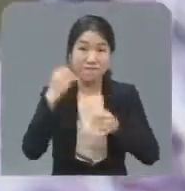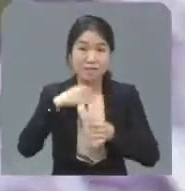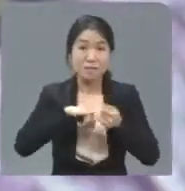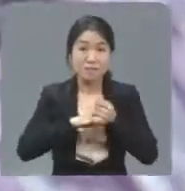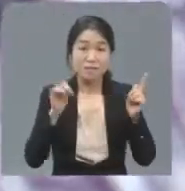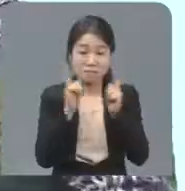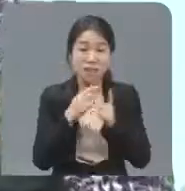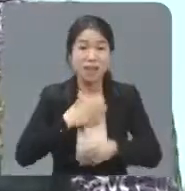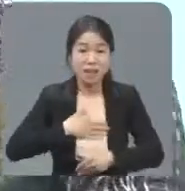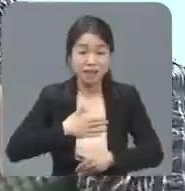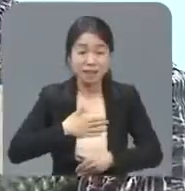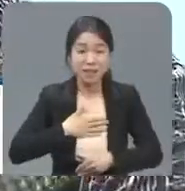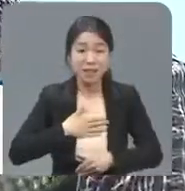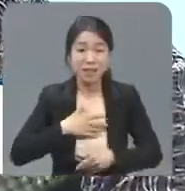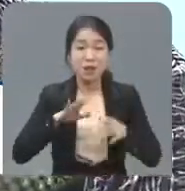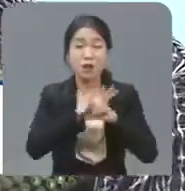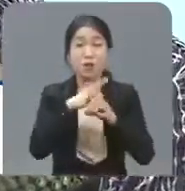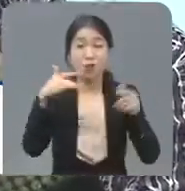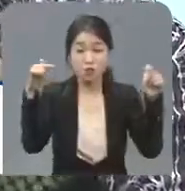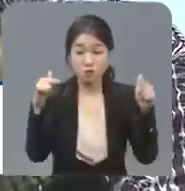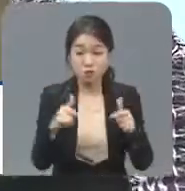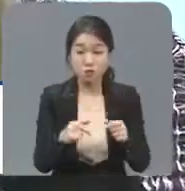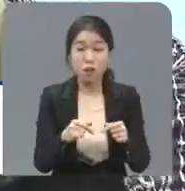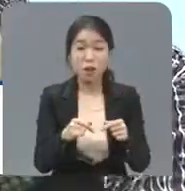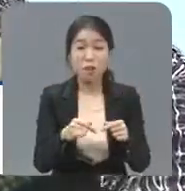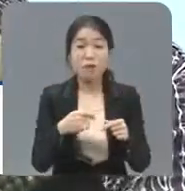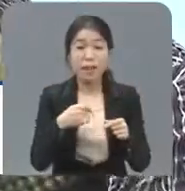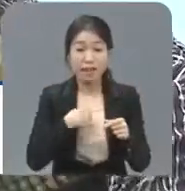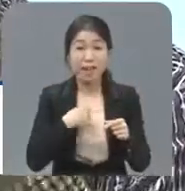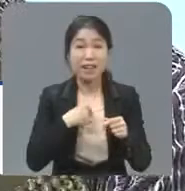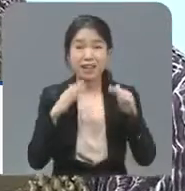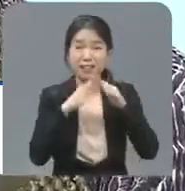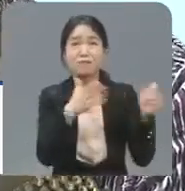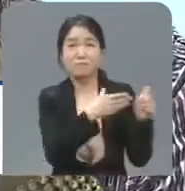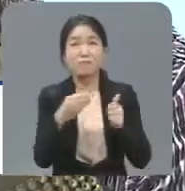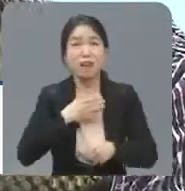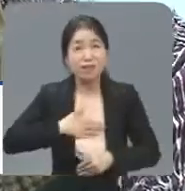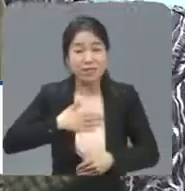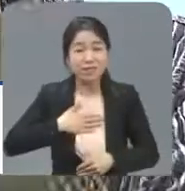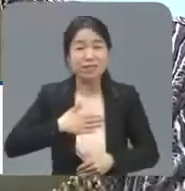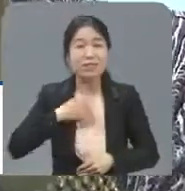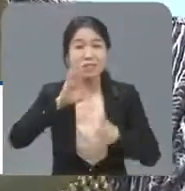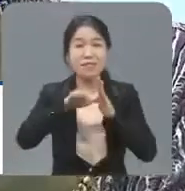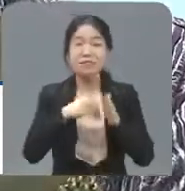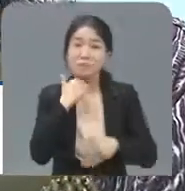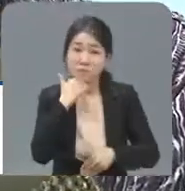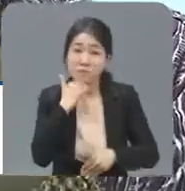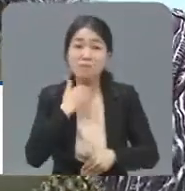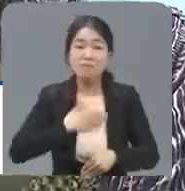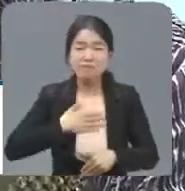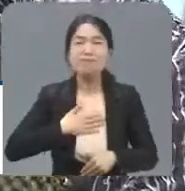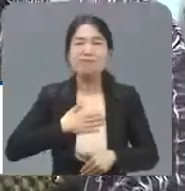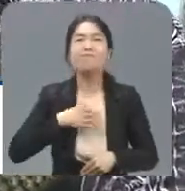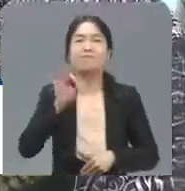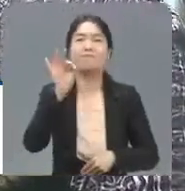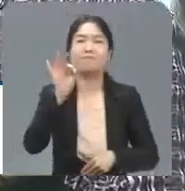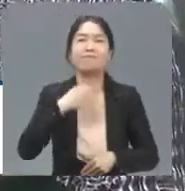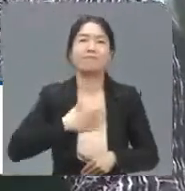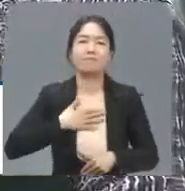약속합니다. 코로나 잠잠해지면 내 집으로 모시고 갈게. 그때까지 기다려요.